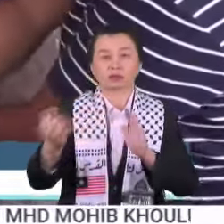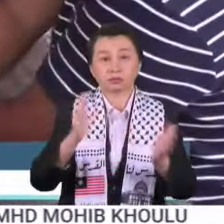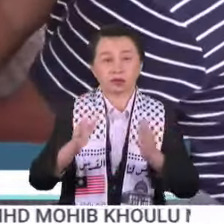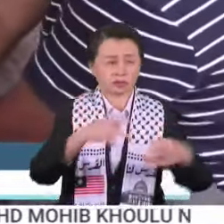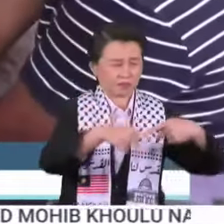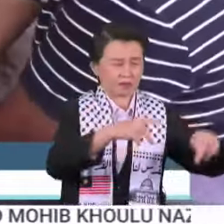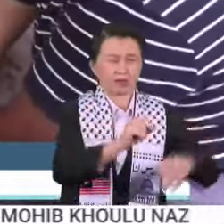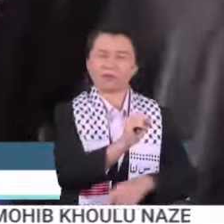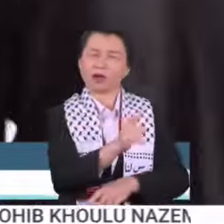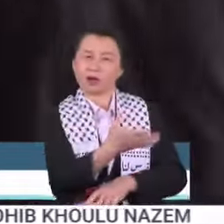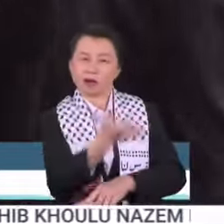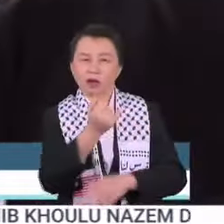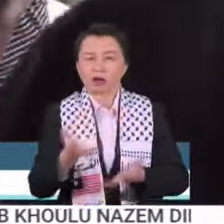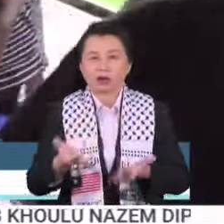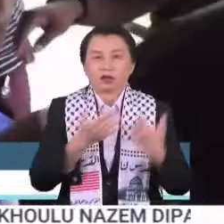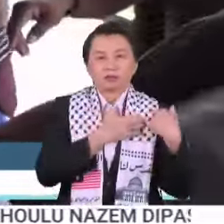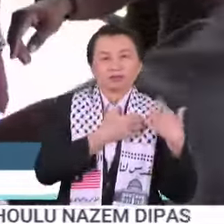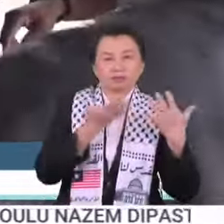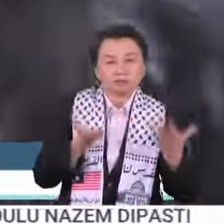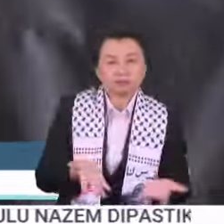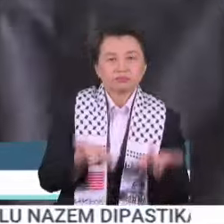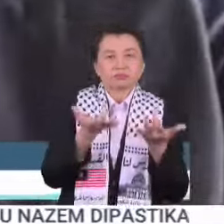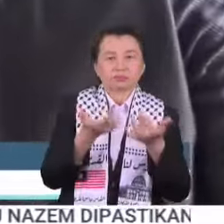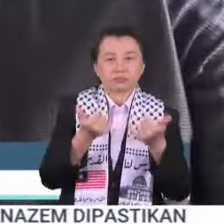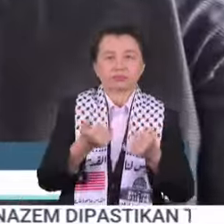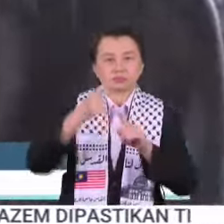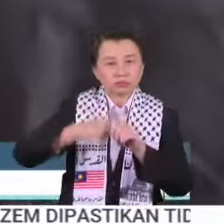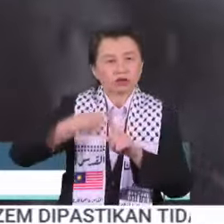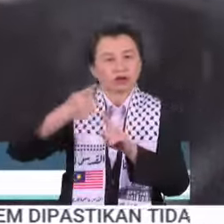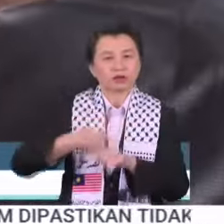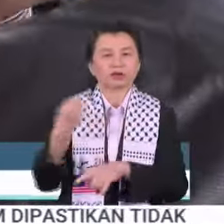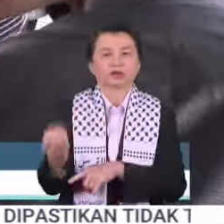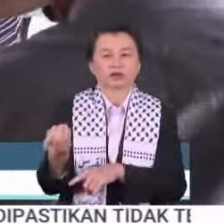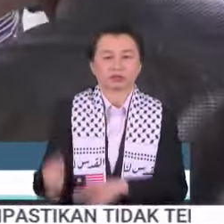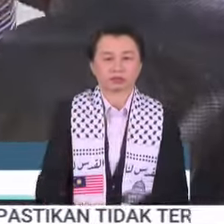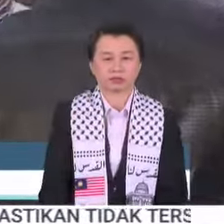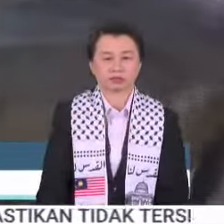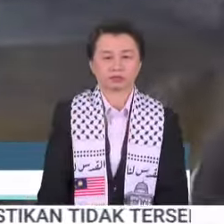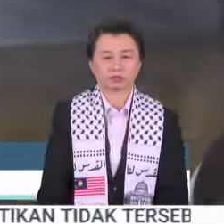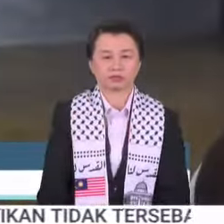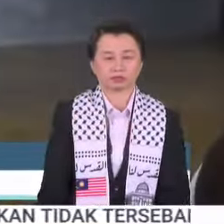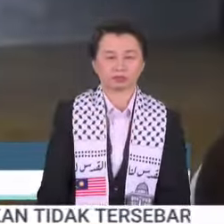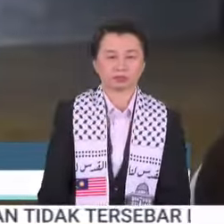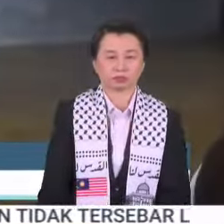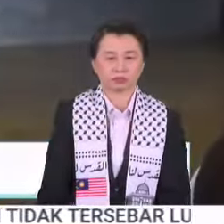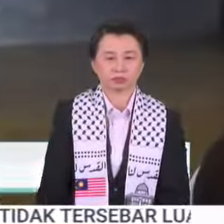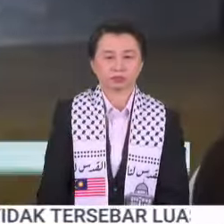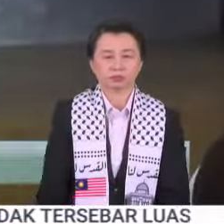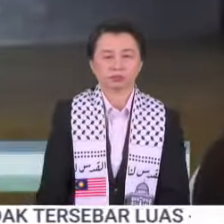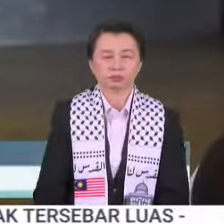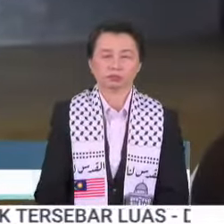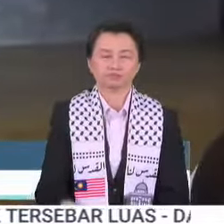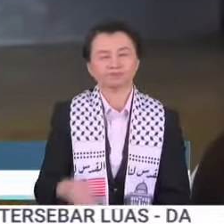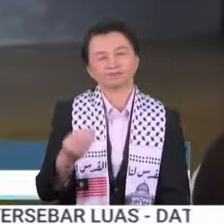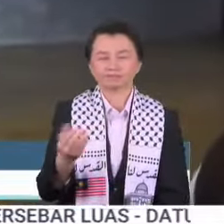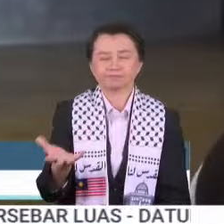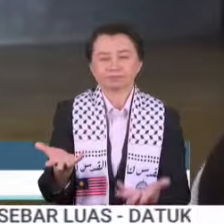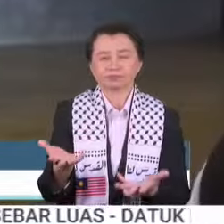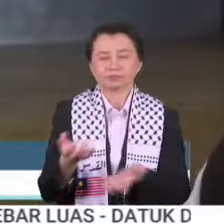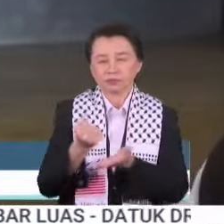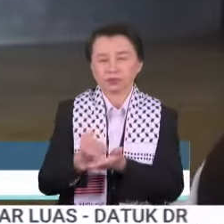berbanding pasaran serta meringankan beban perbelanjaan bulanan. Walaupun benda ni orang kata tak seberapa,